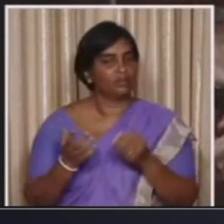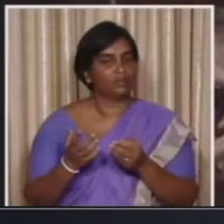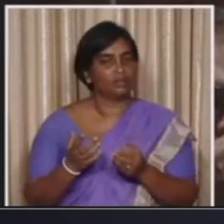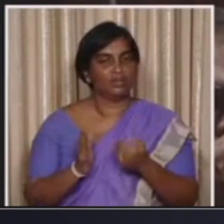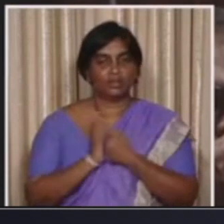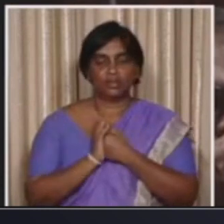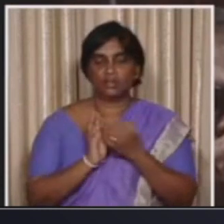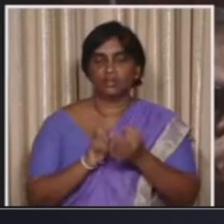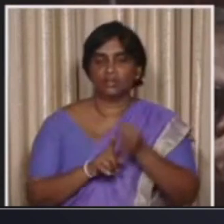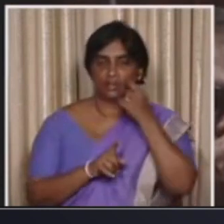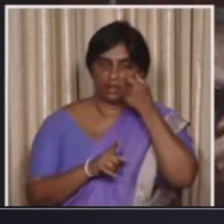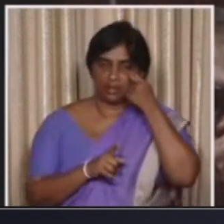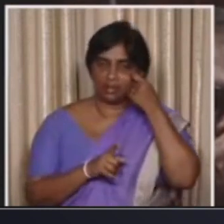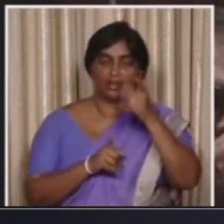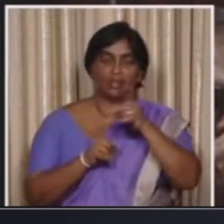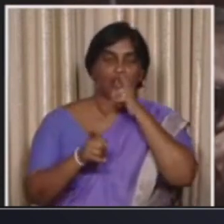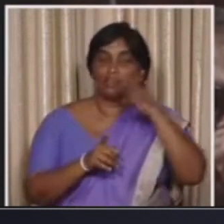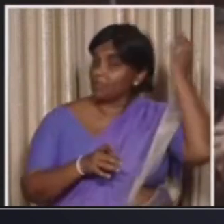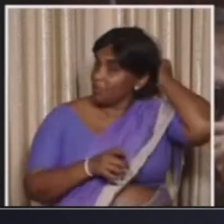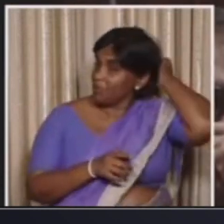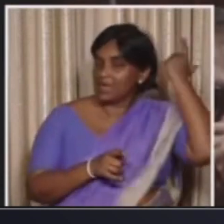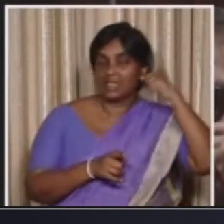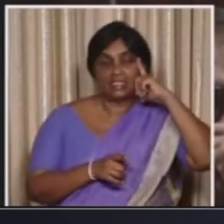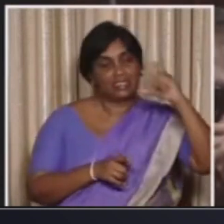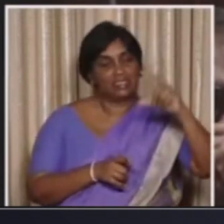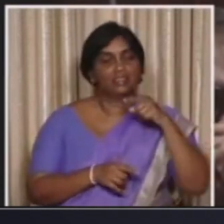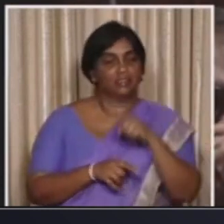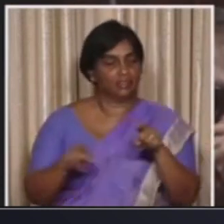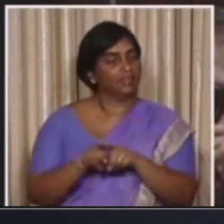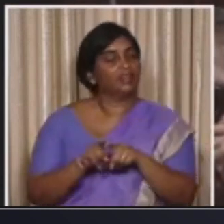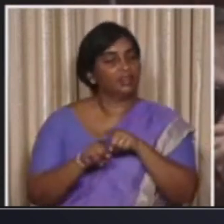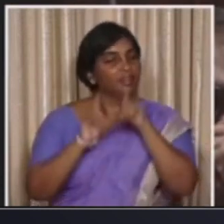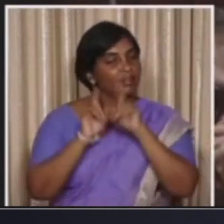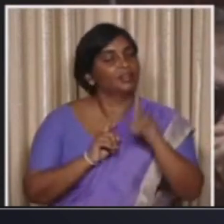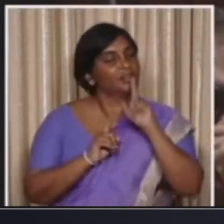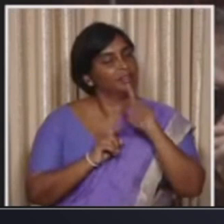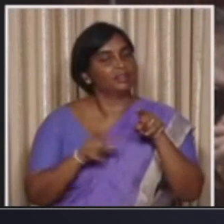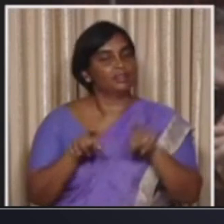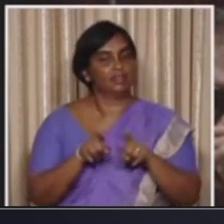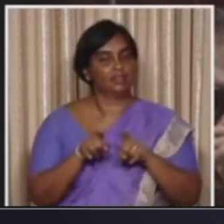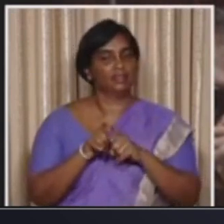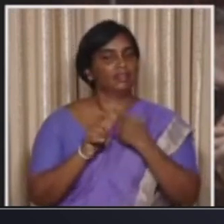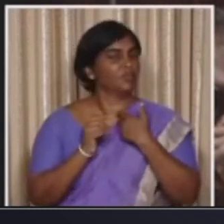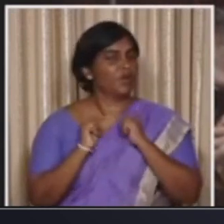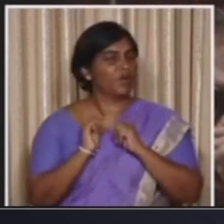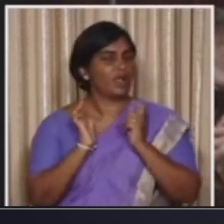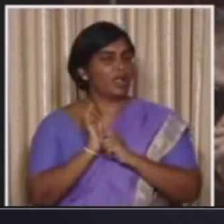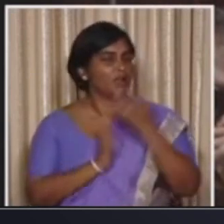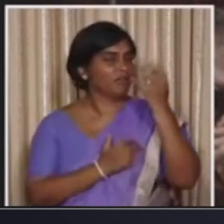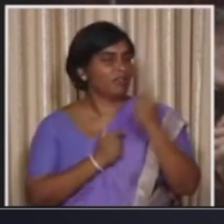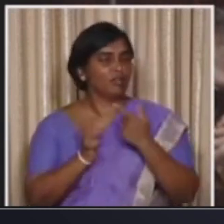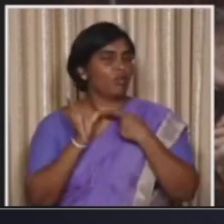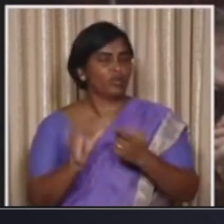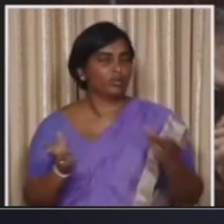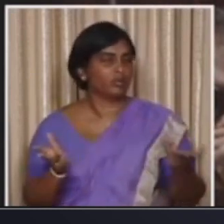ගරු සභාපතිතුමනි, මේ හොඳයි කොණ්ඩ බදපු චීනුන්ට. මේ කට්ටිය කියන්න ඕනේ, මේ කට්ටිය මොකද්ද ණයට දීලා තියෙන